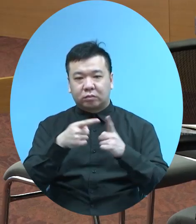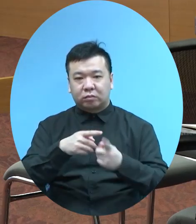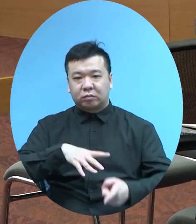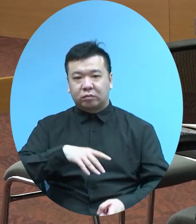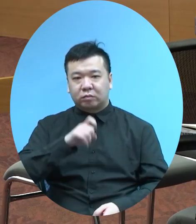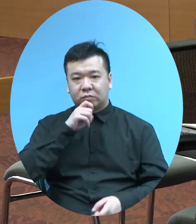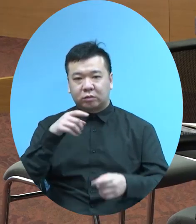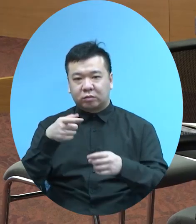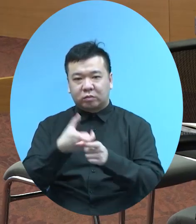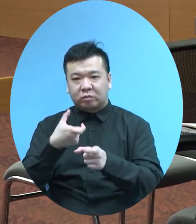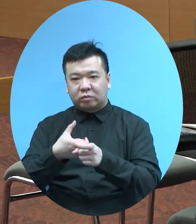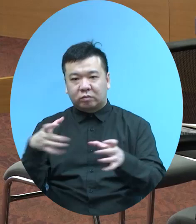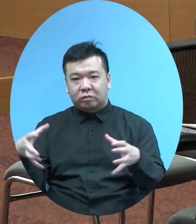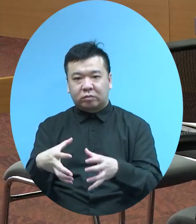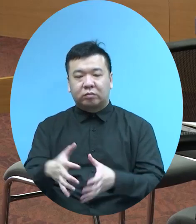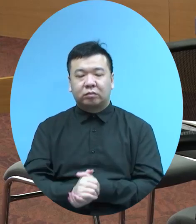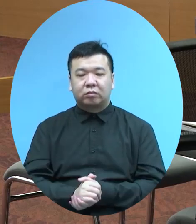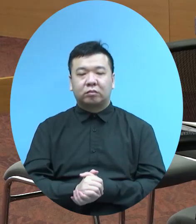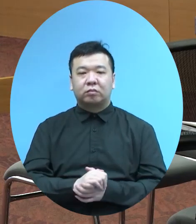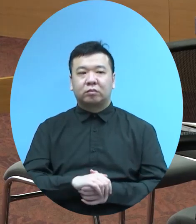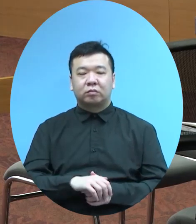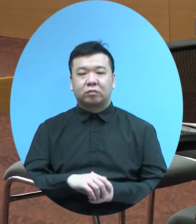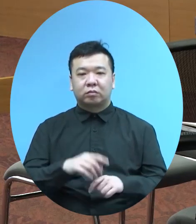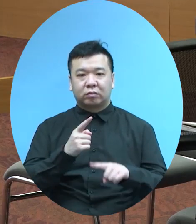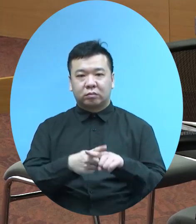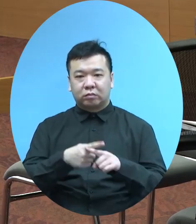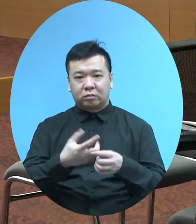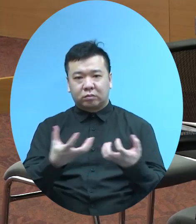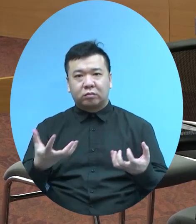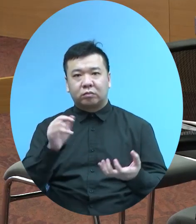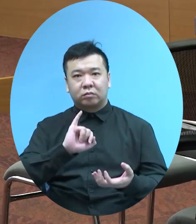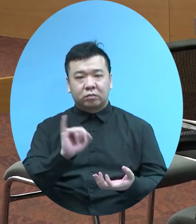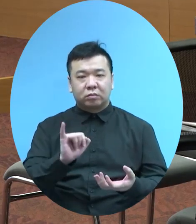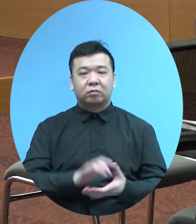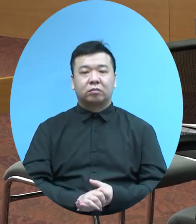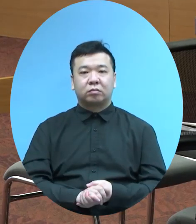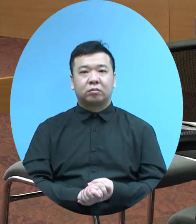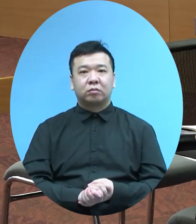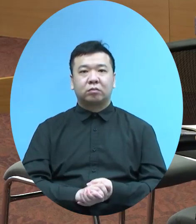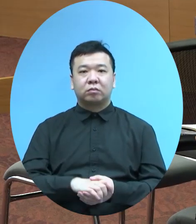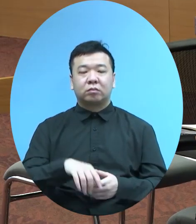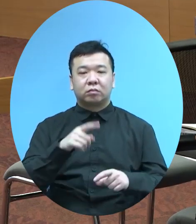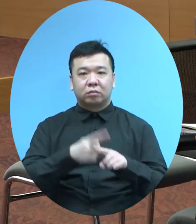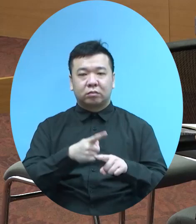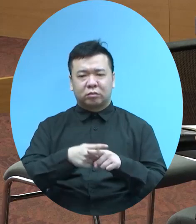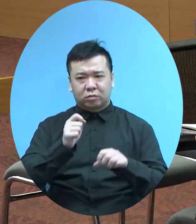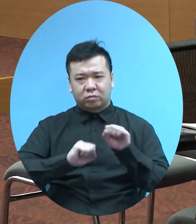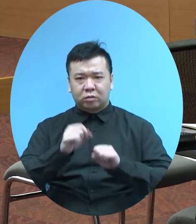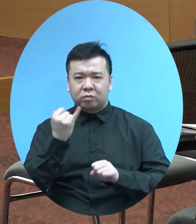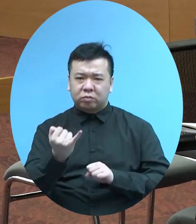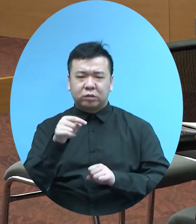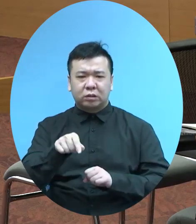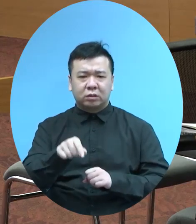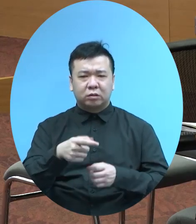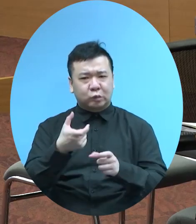有聚到嘅情況啦。咁啊，即係都應該都唔符合隔離嘅一個即係表現嘅，想問